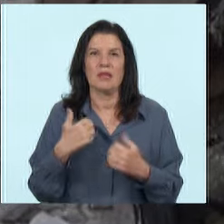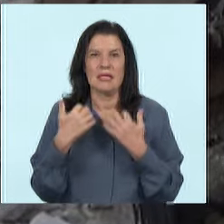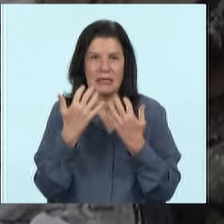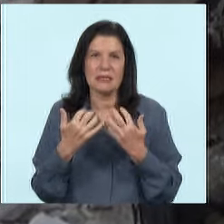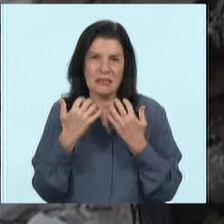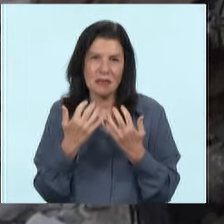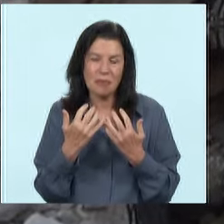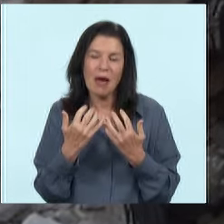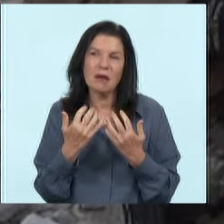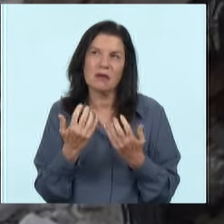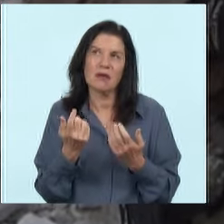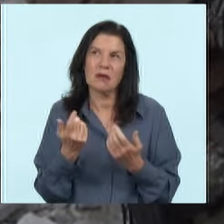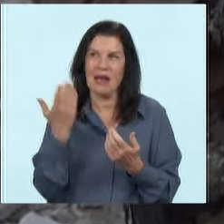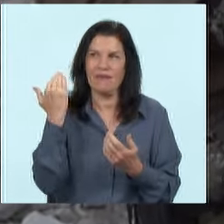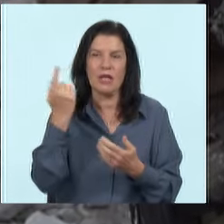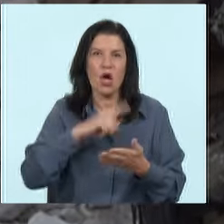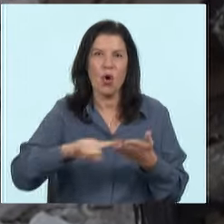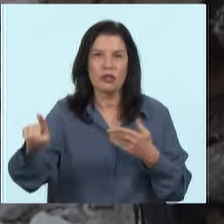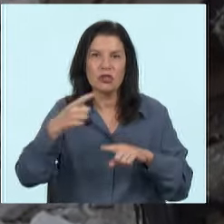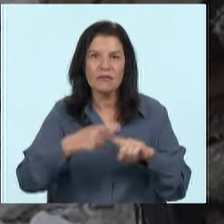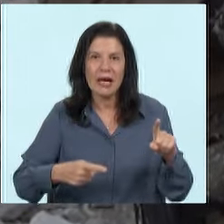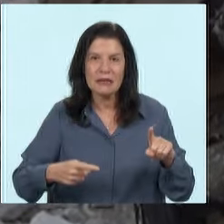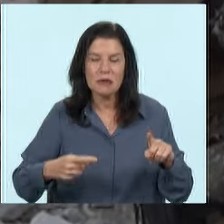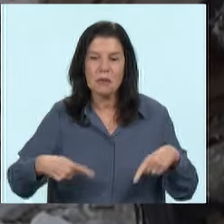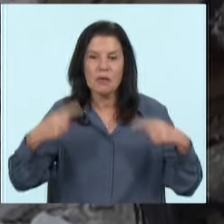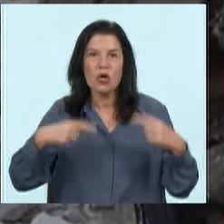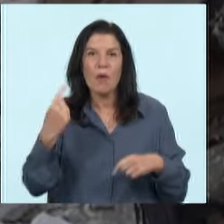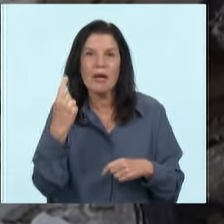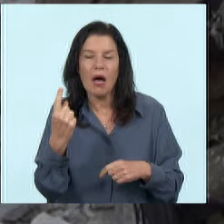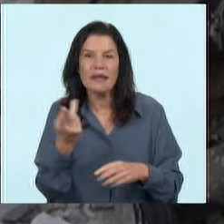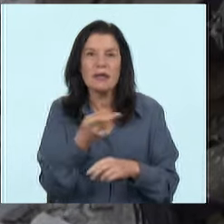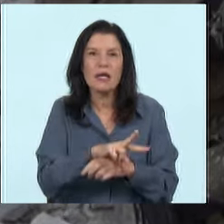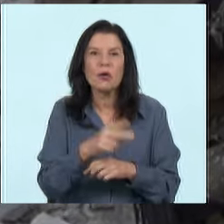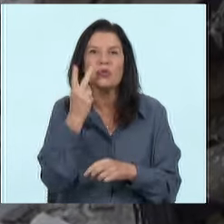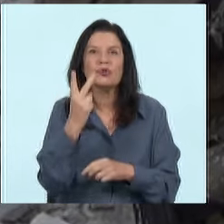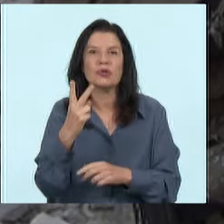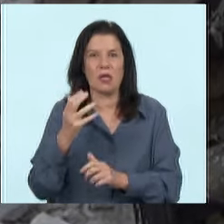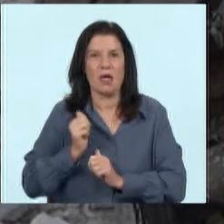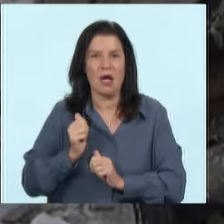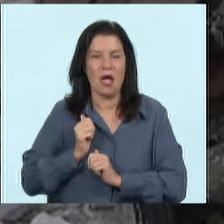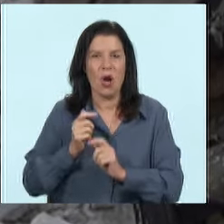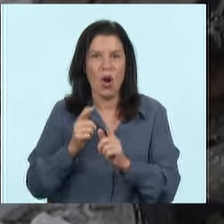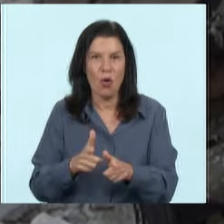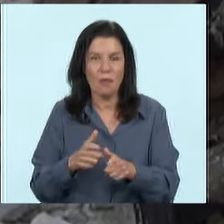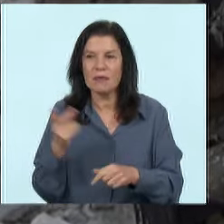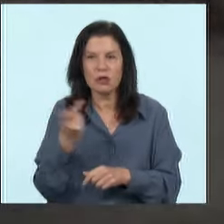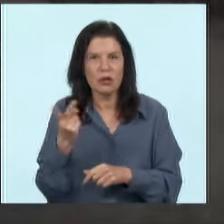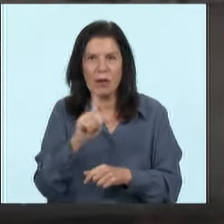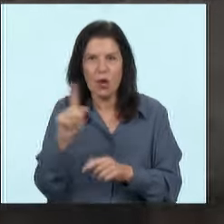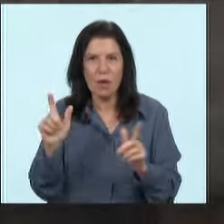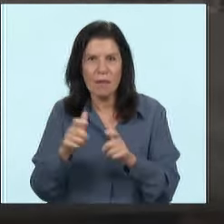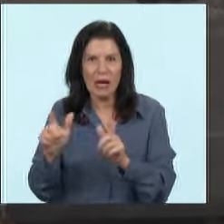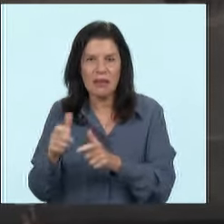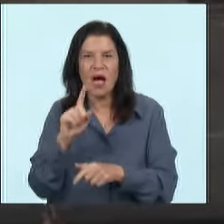אבל לפני חודש וחצי, ביום אחד, נהרגו תחת פיקודי שני לוחמים. שניהם לא מהיחידה עצמה, אבל הם נהרגו תחת פיקודי